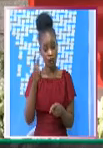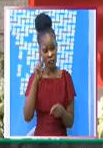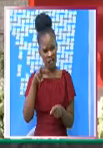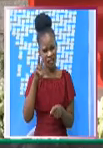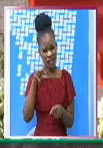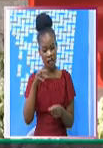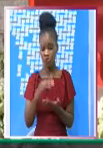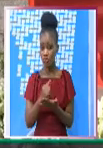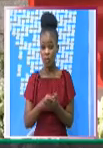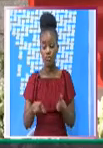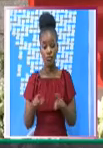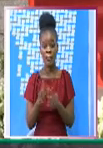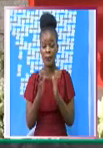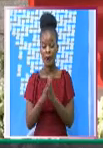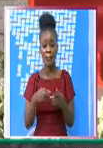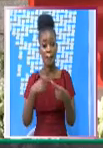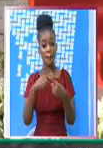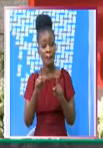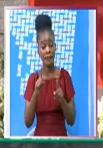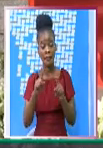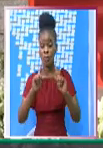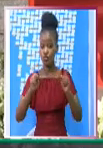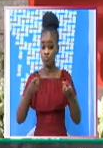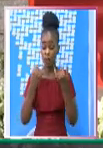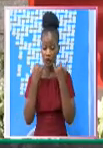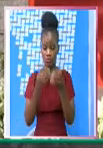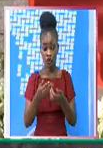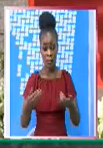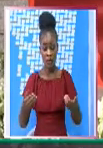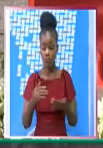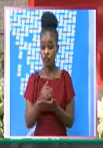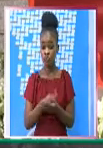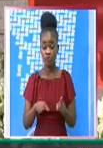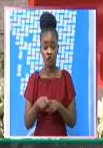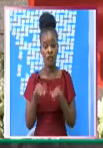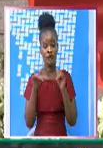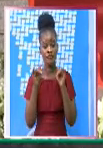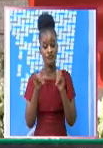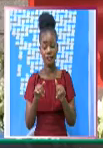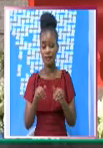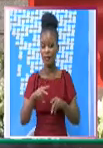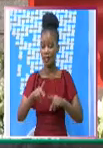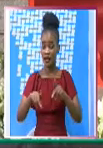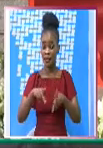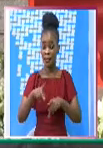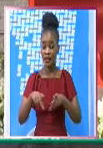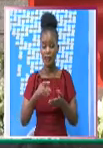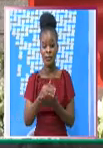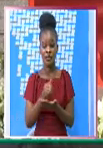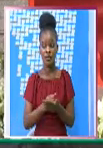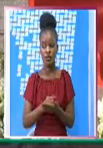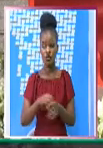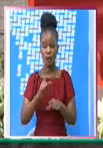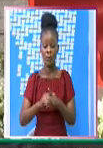amaaso naye ng'ate kikulu nnyo abaana tuyinza okugamba nti be bantu b'ebiseera